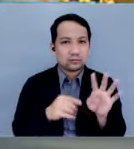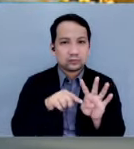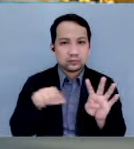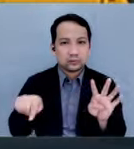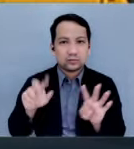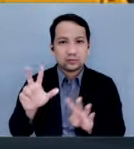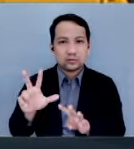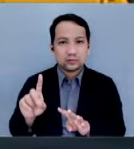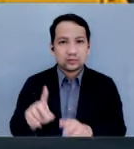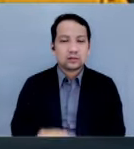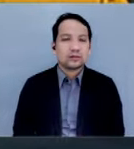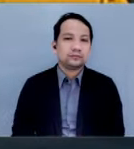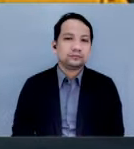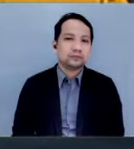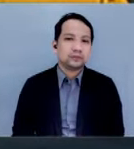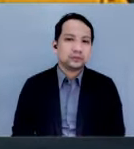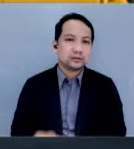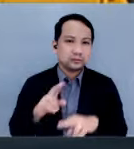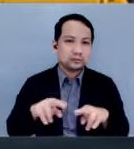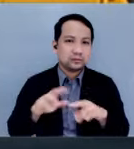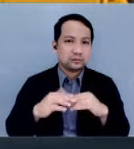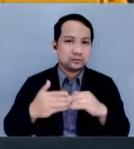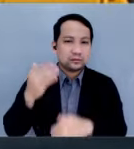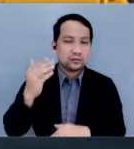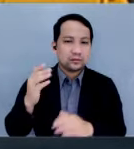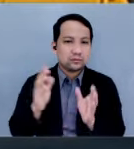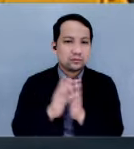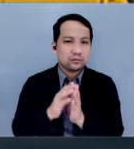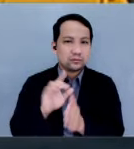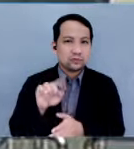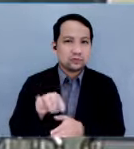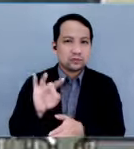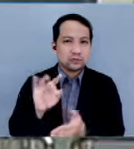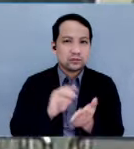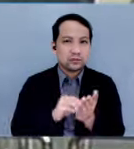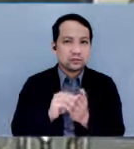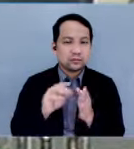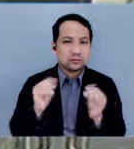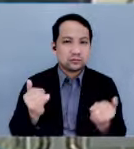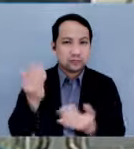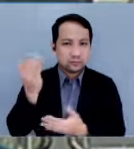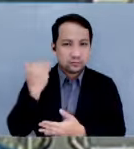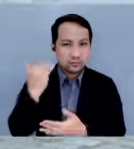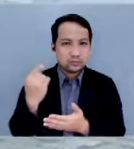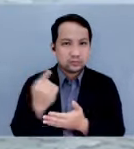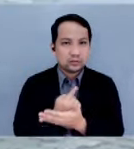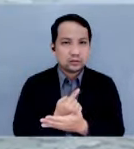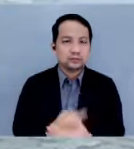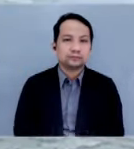31. Mas mataas yan kumpara sa higit 1.8 million passengers noong nakaraang taon.